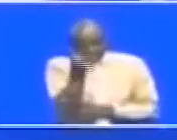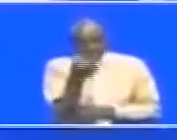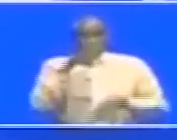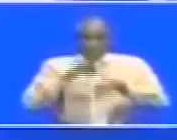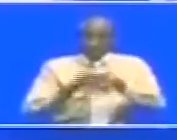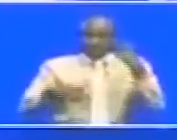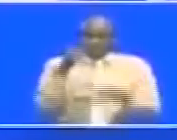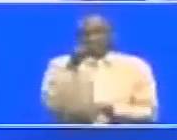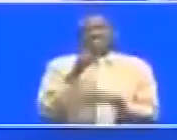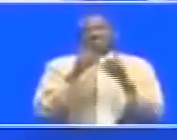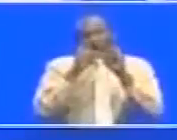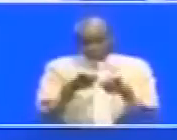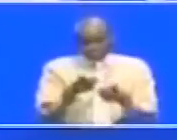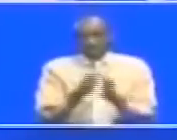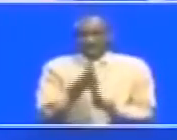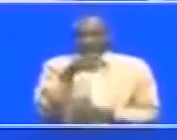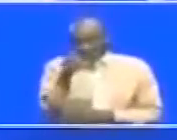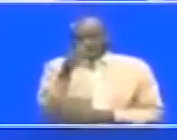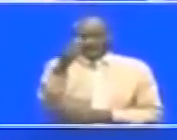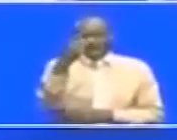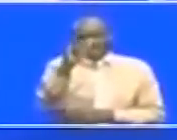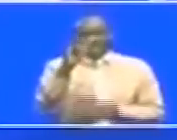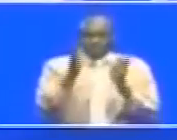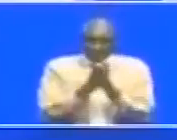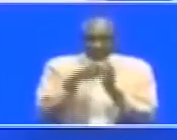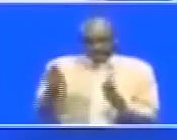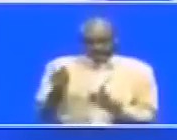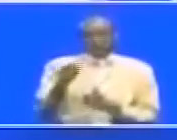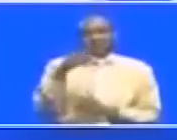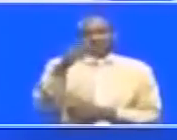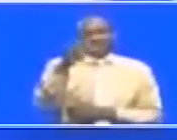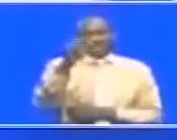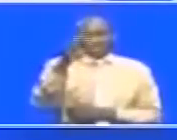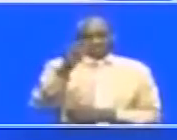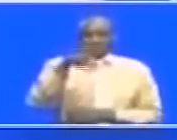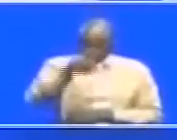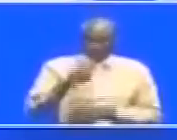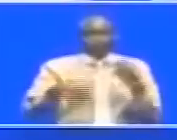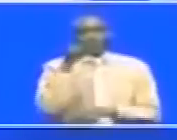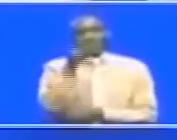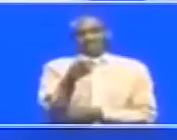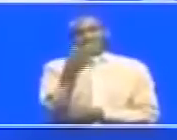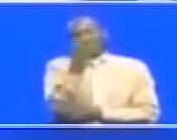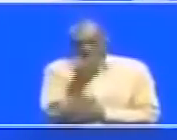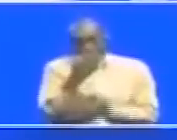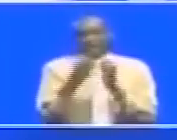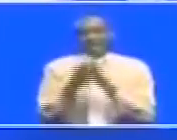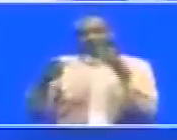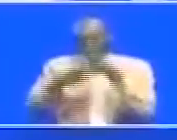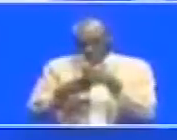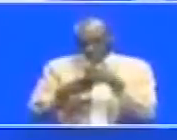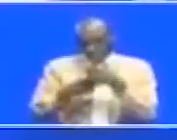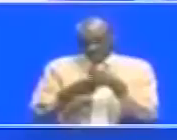kutoa taji hili baada ya wenzake Ali Abondo pamoja na Karim Nzigiamana ambao walitoa taji hili mwezi Machi na Juni